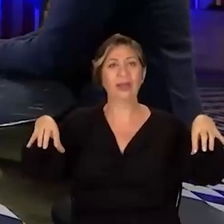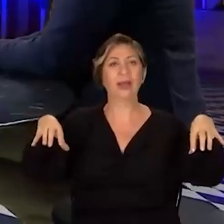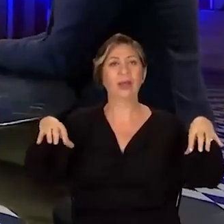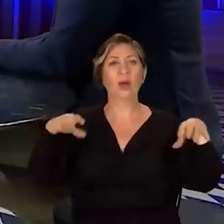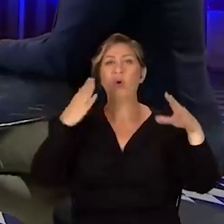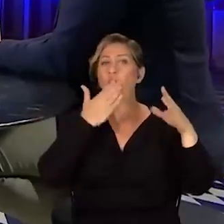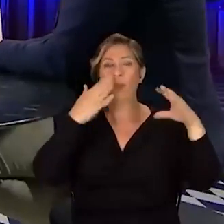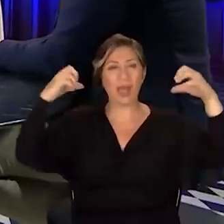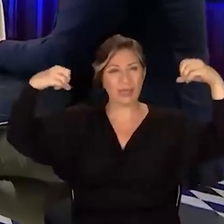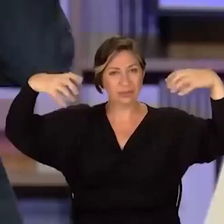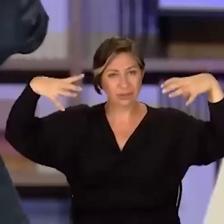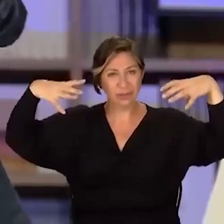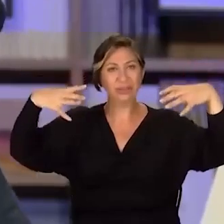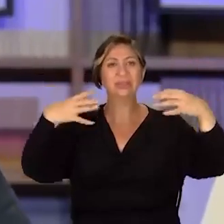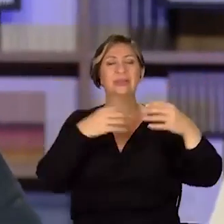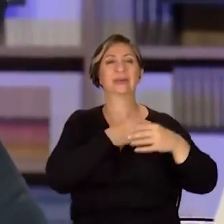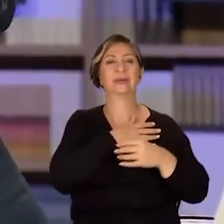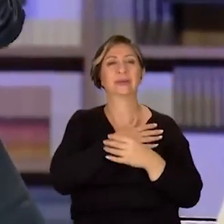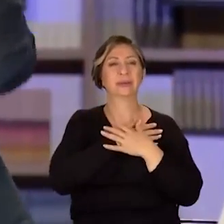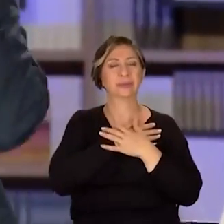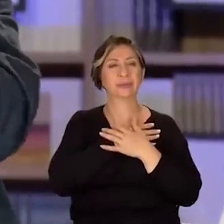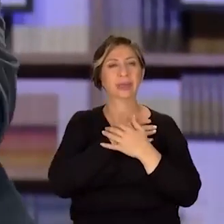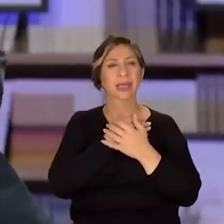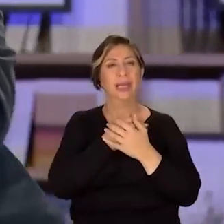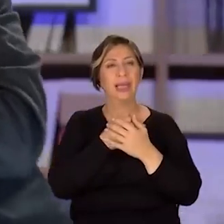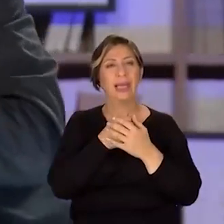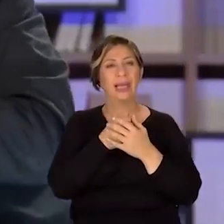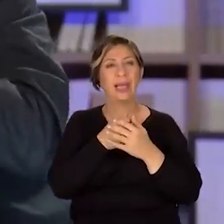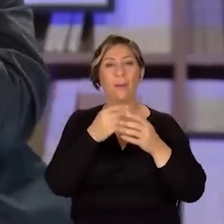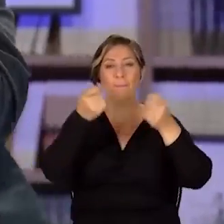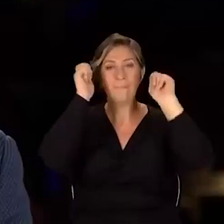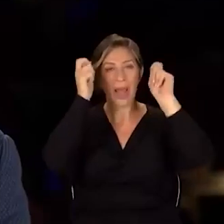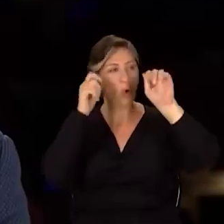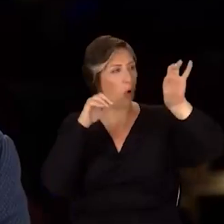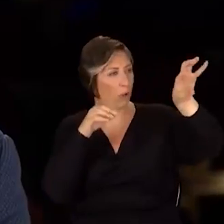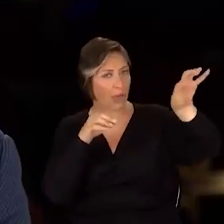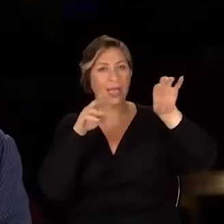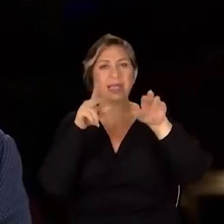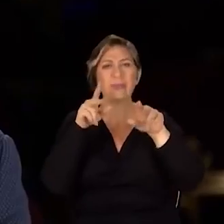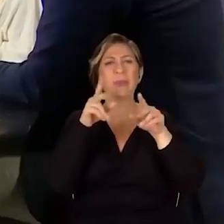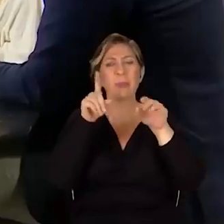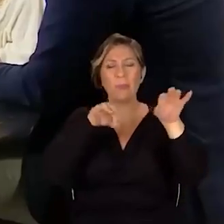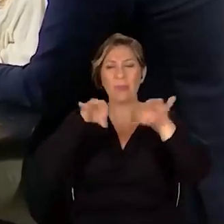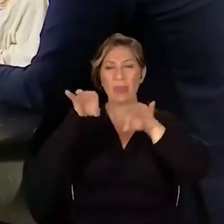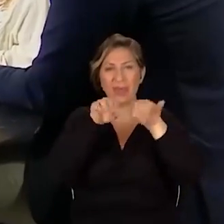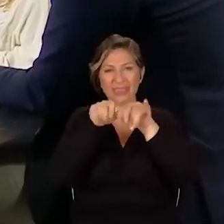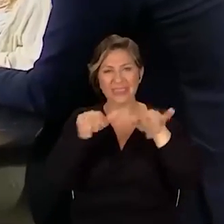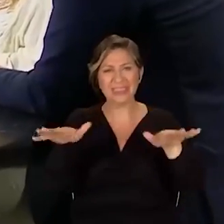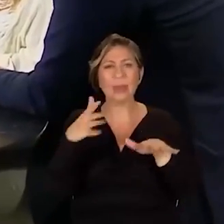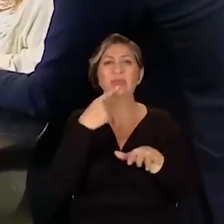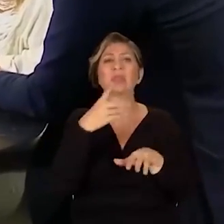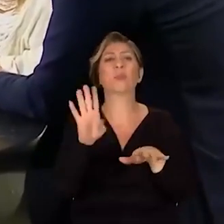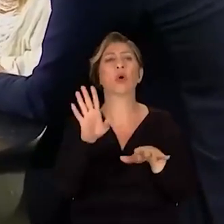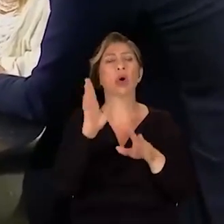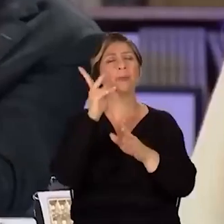okuma ışıkları, efendim ondan sonra ebeveyn banyosu falan filan gibi bir mimari sistem önerilmiyor.